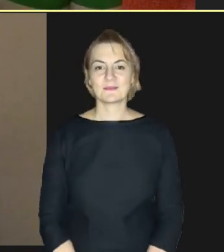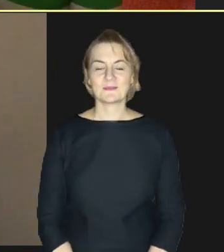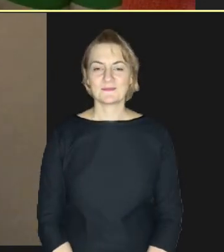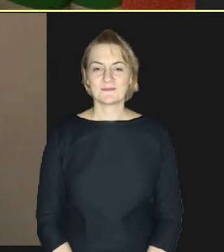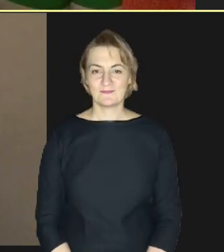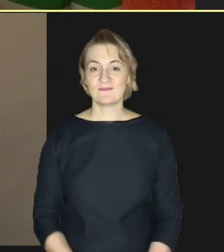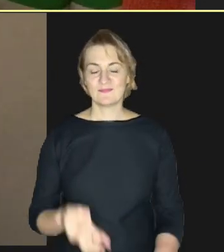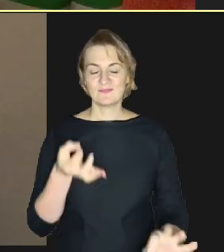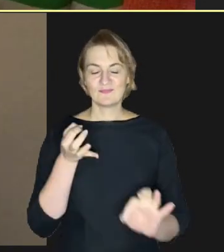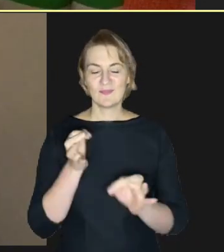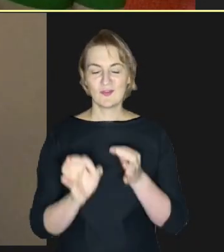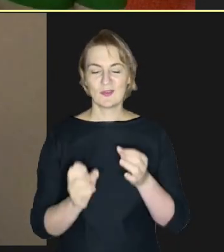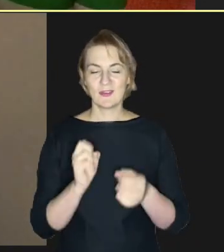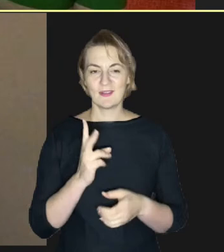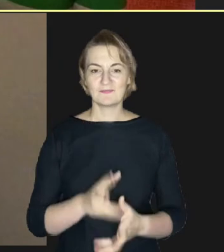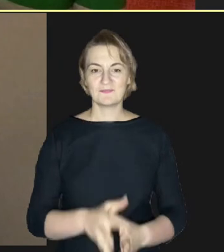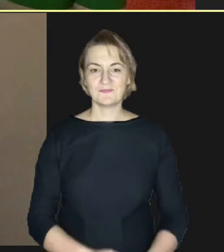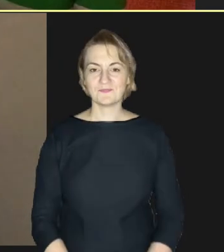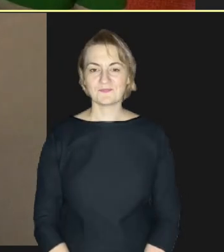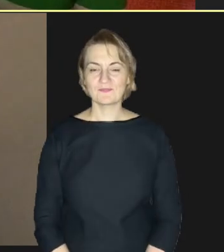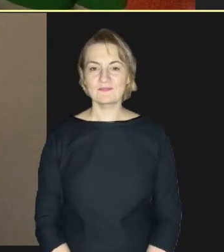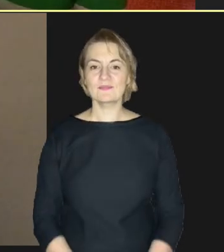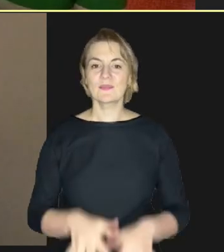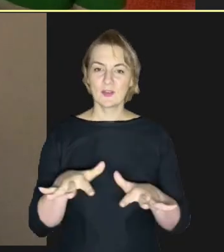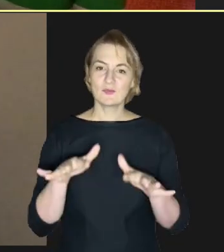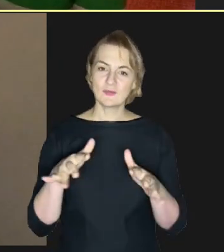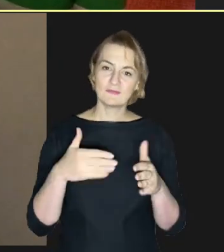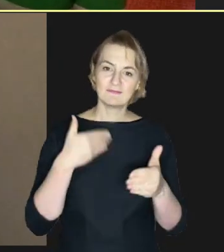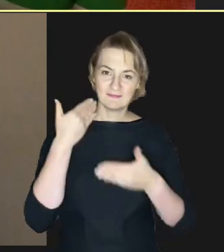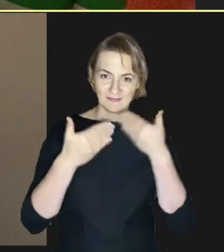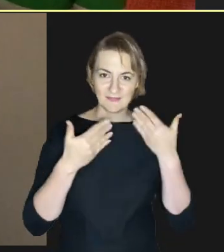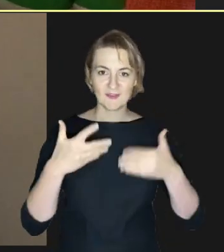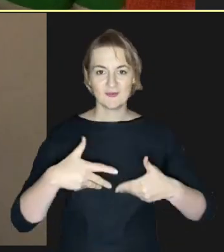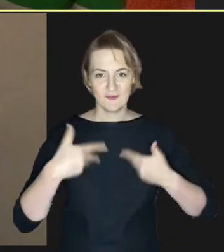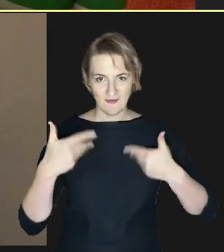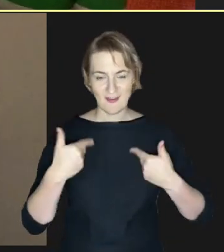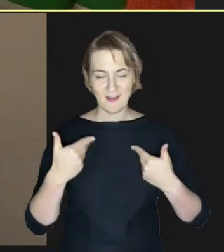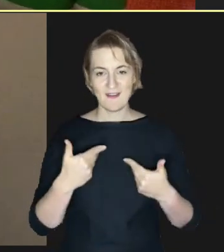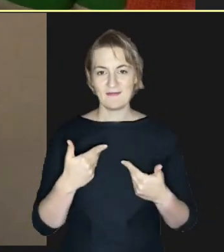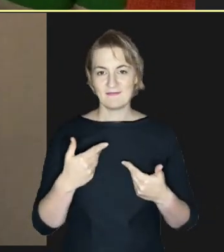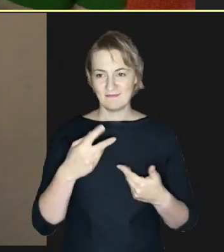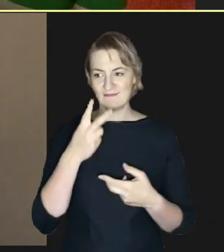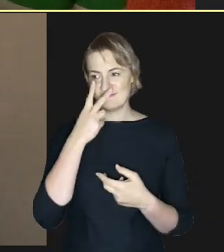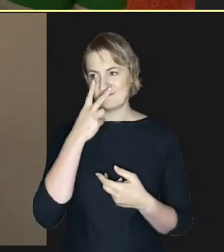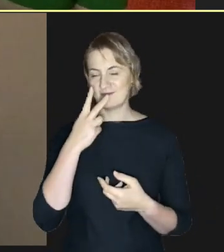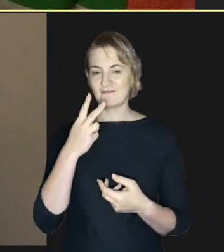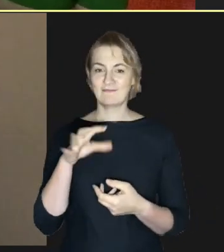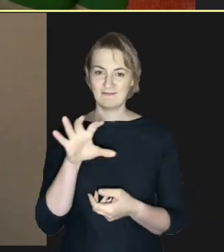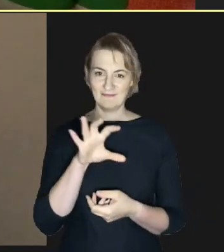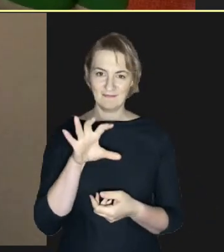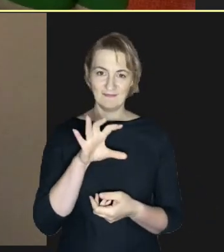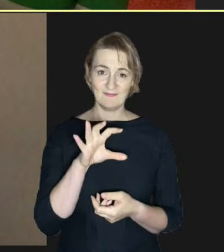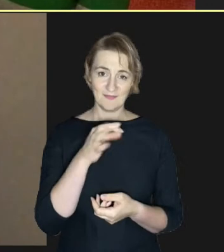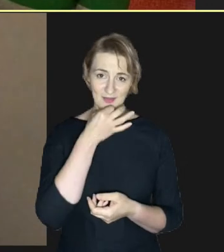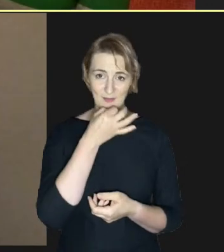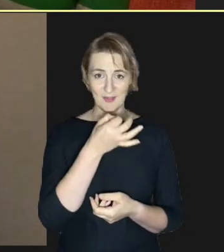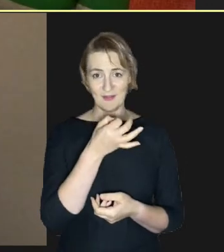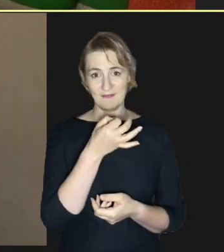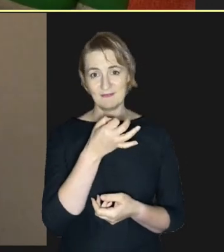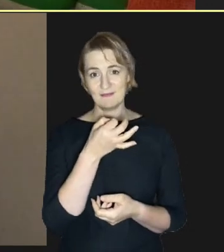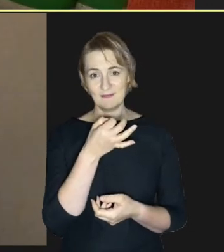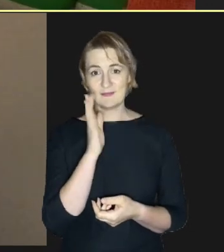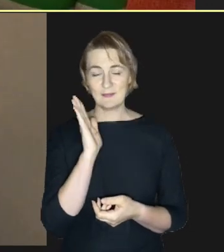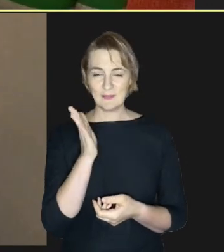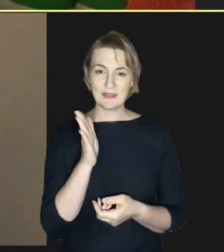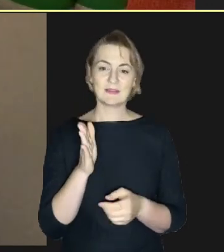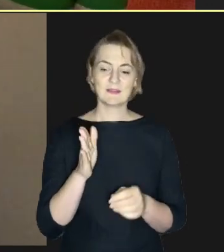Dokładnie. Dużo jest komentarzy i życzeń zdrowia od widzów i pytanie, czy to zostanie nagranie,